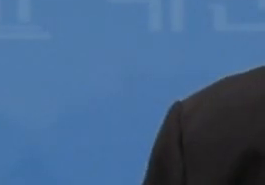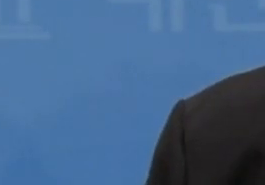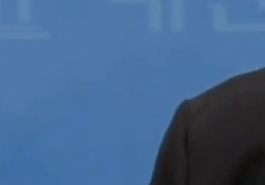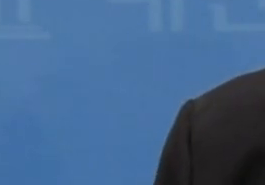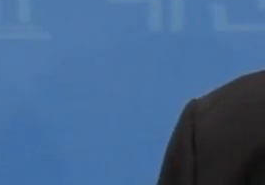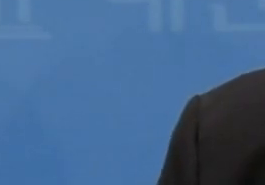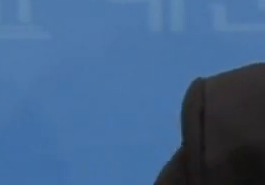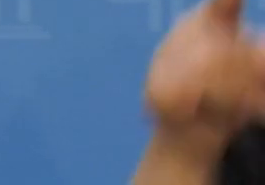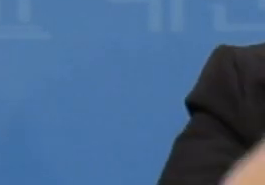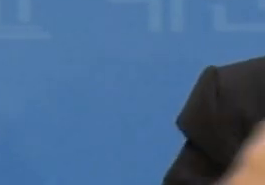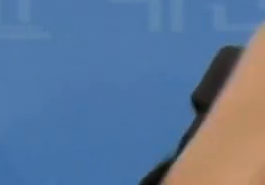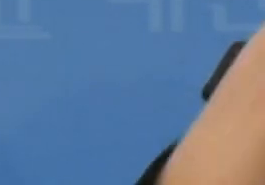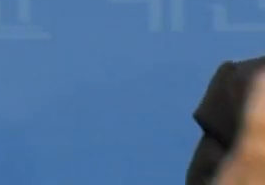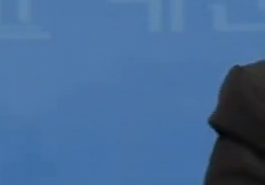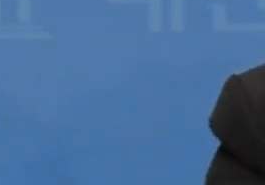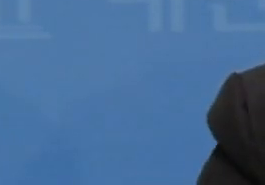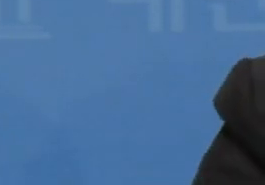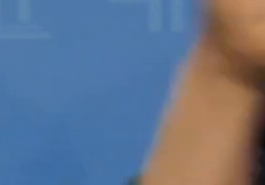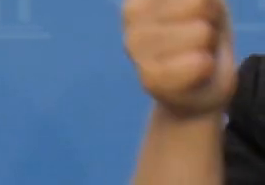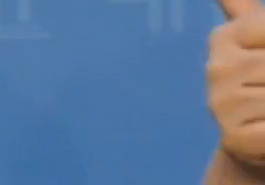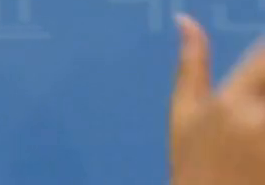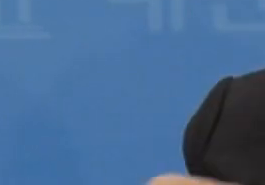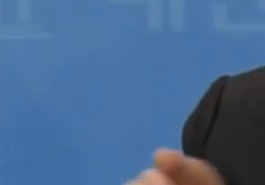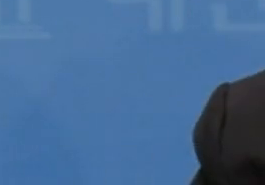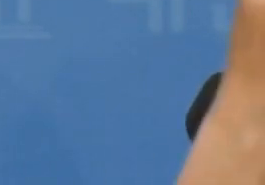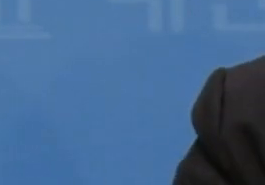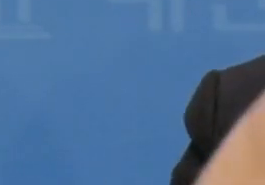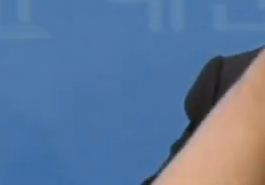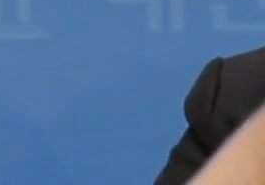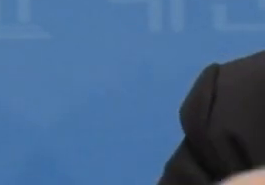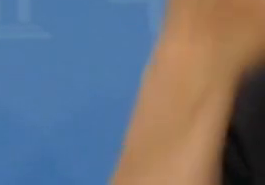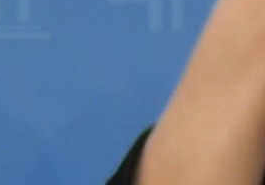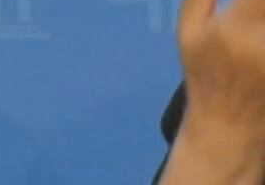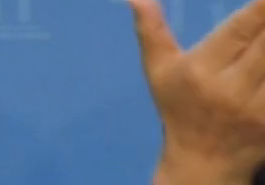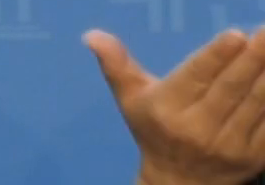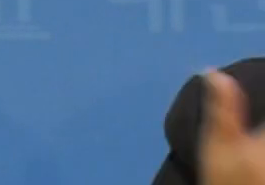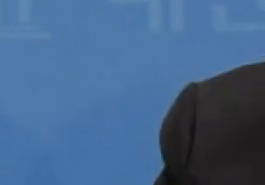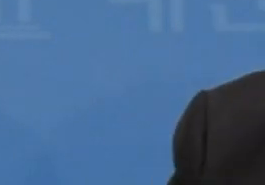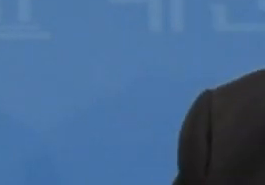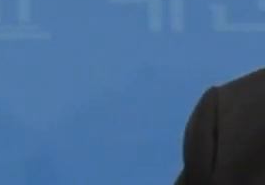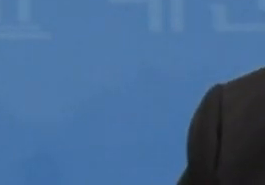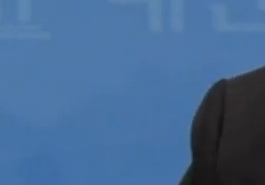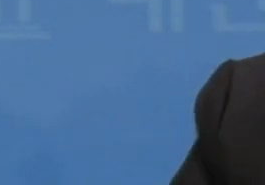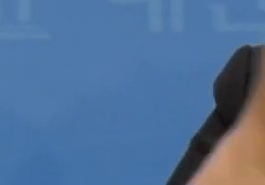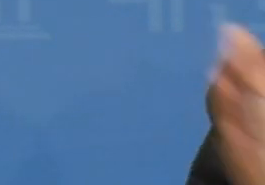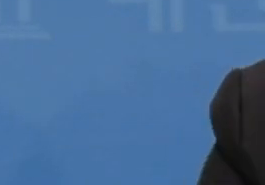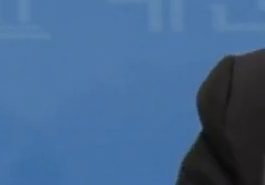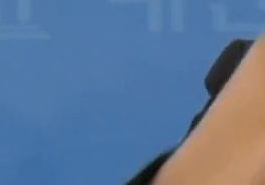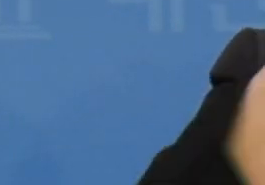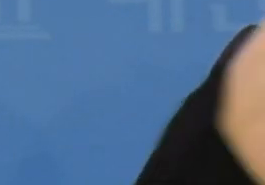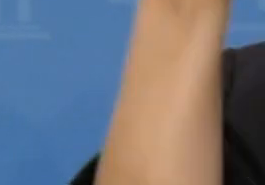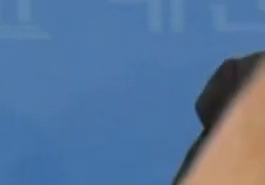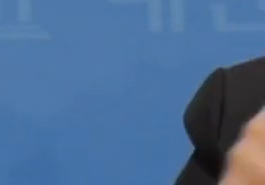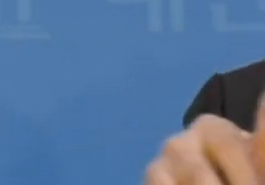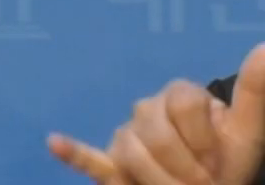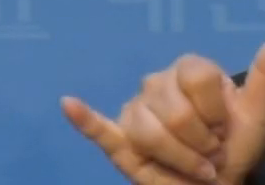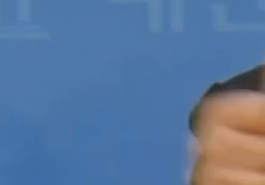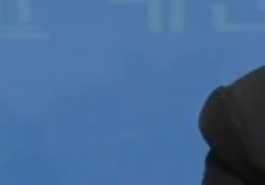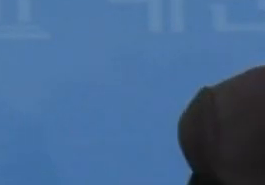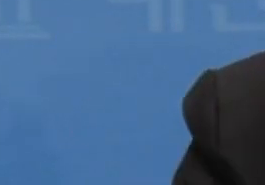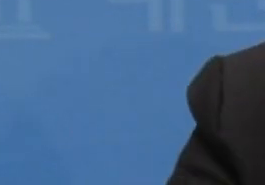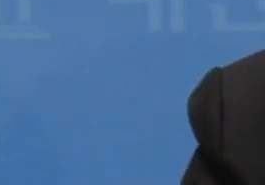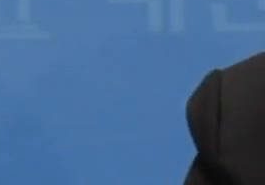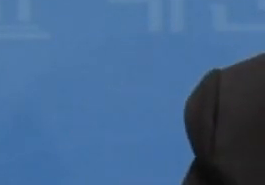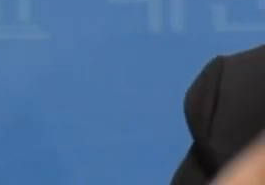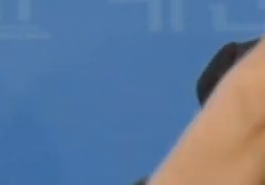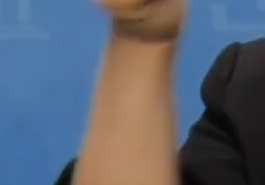더불어민주당 전국청년연회가 이재명 대표와 함께 민주주의를 지키겠습니다. 더불어민주당 전국청년연회가 이재명 대표의